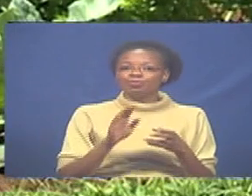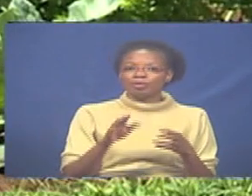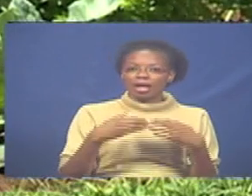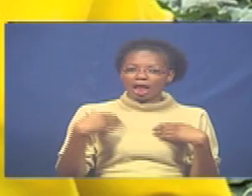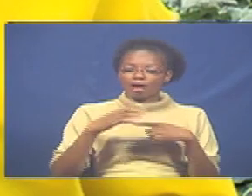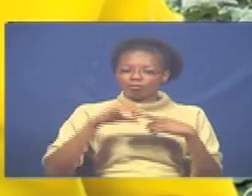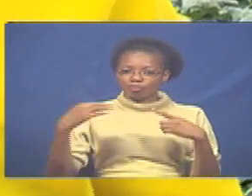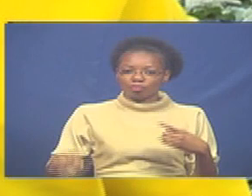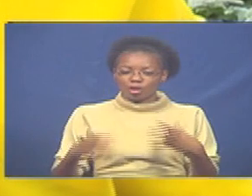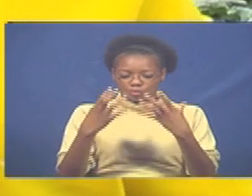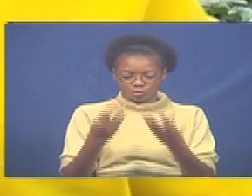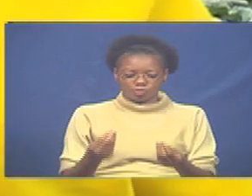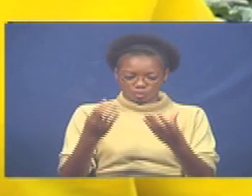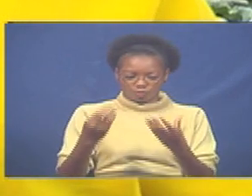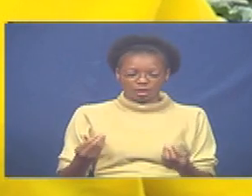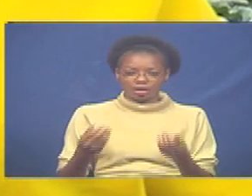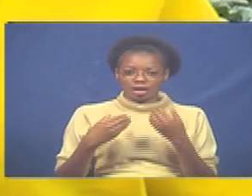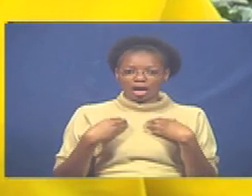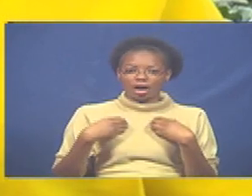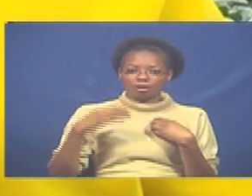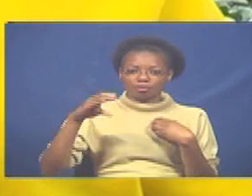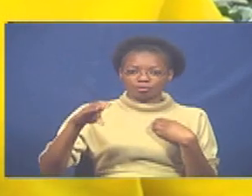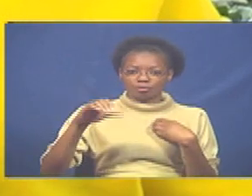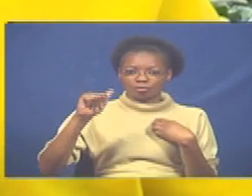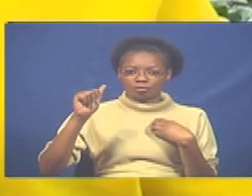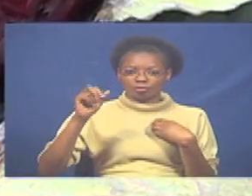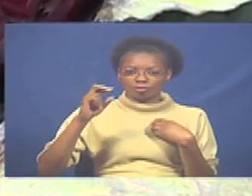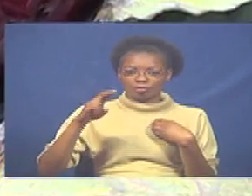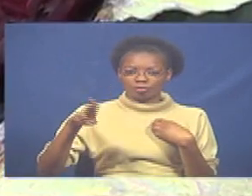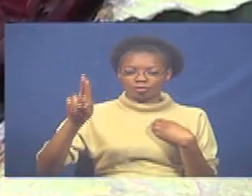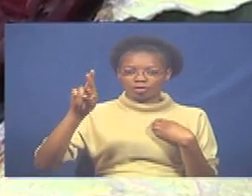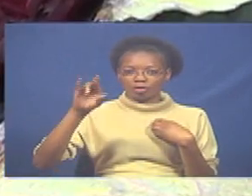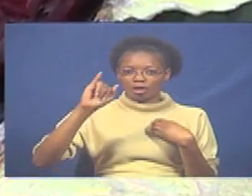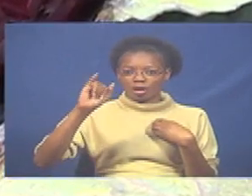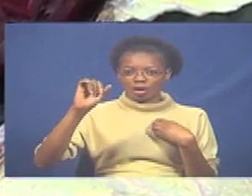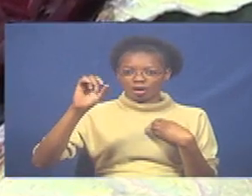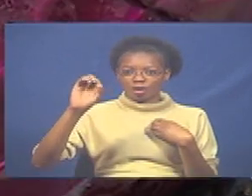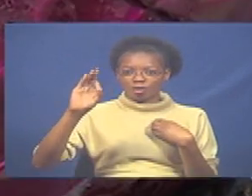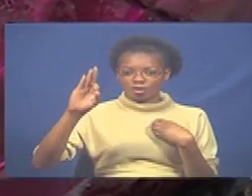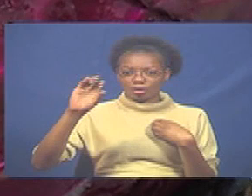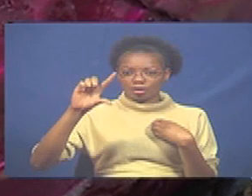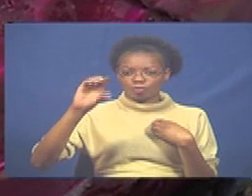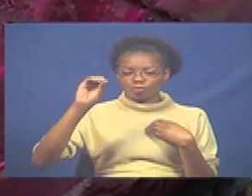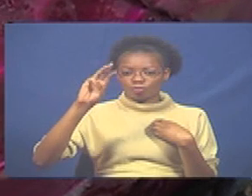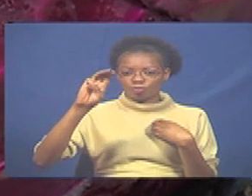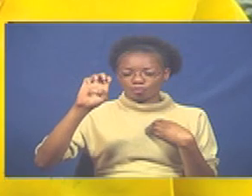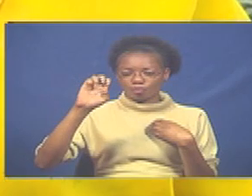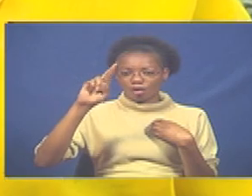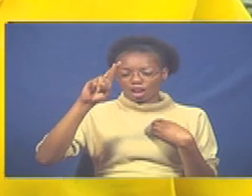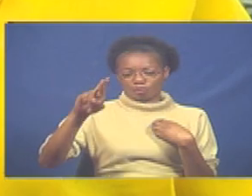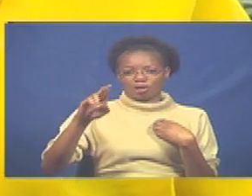mboga zingine ambazo si za kawaida hapa Kenya, kama kabeji nyekundu ambayo tunaita red